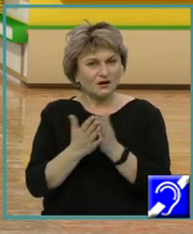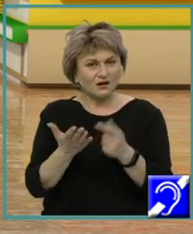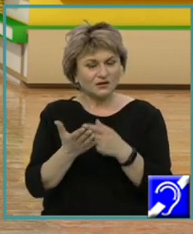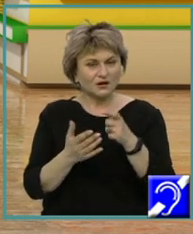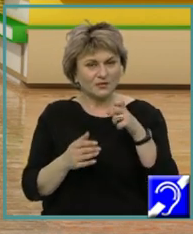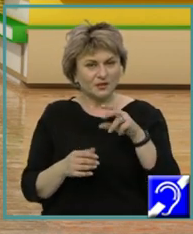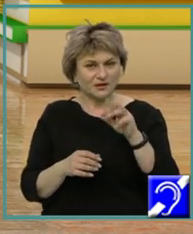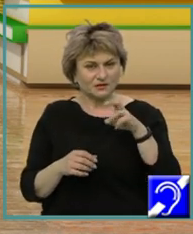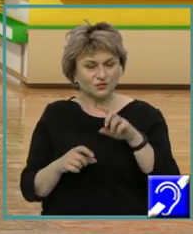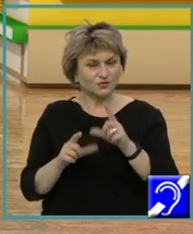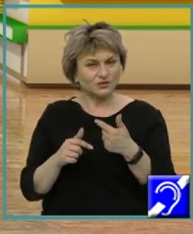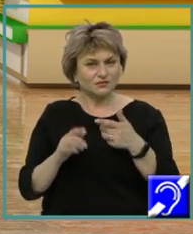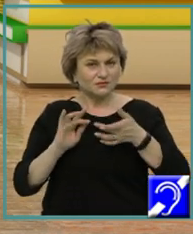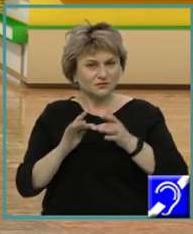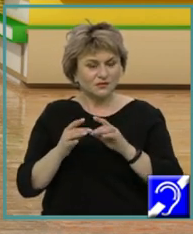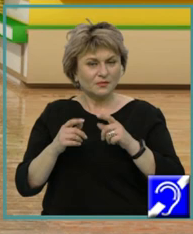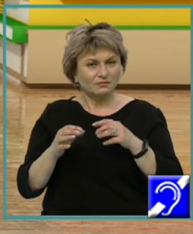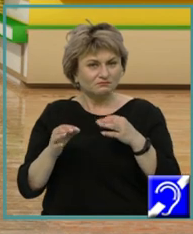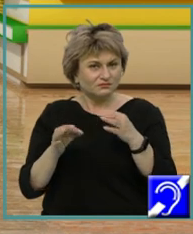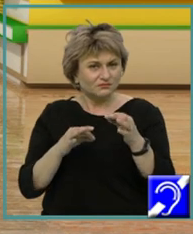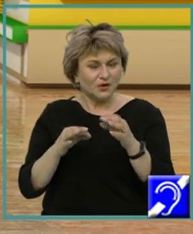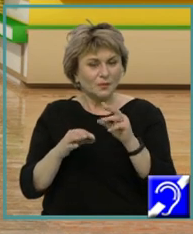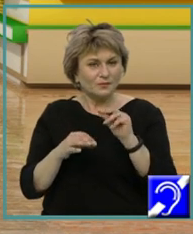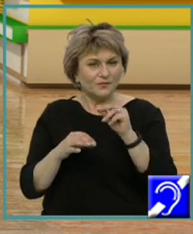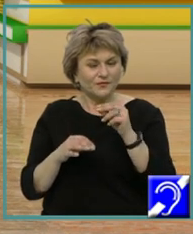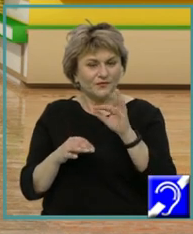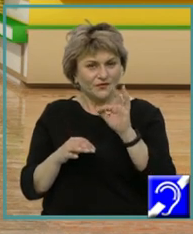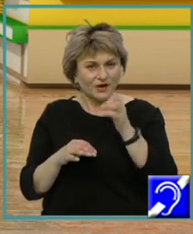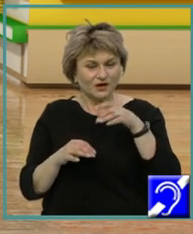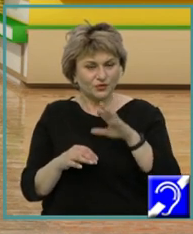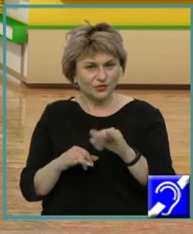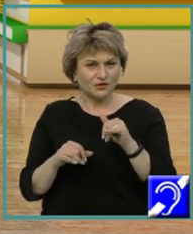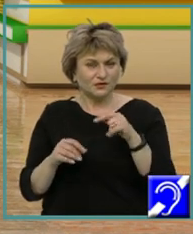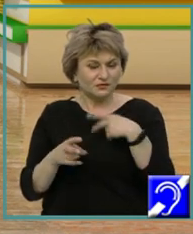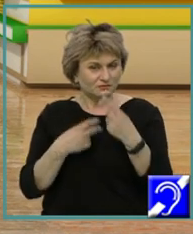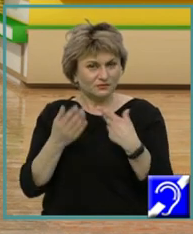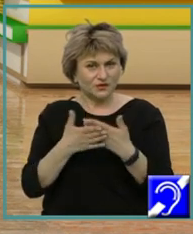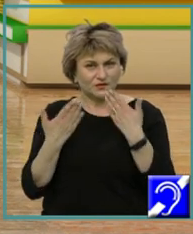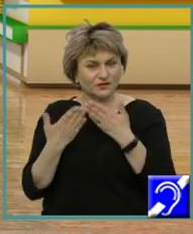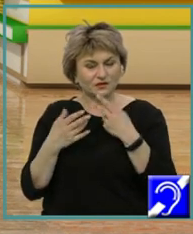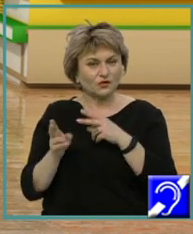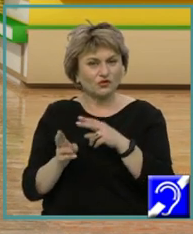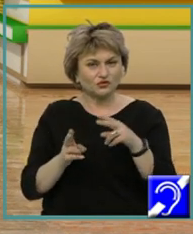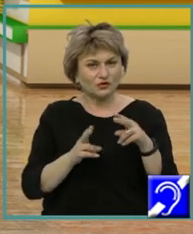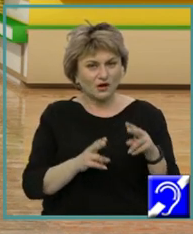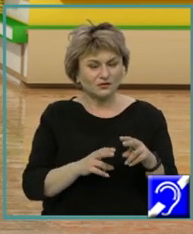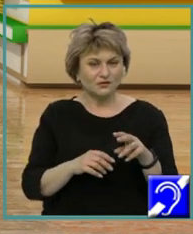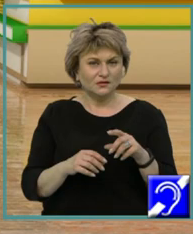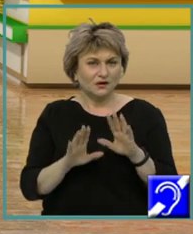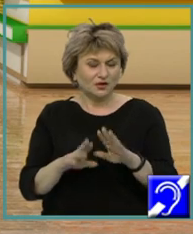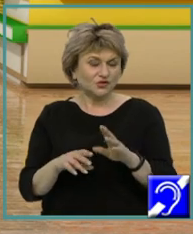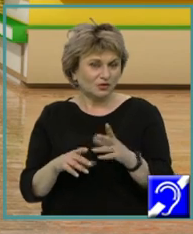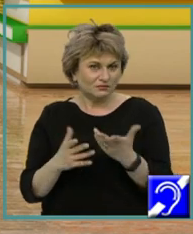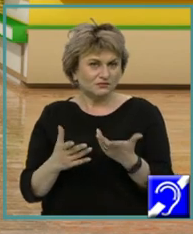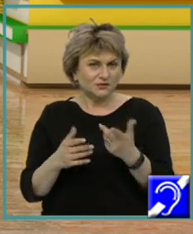psihică a accesa slaimurile noastre și să le folosiți între o învățare ordonată așa încât